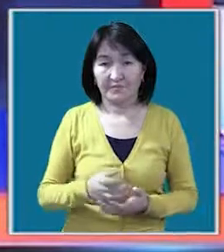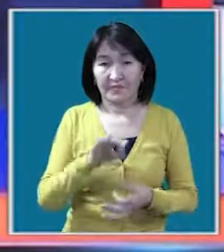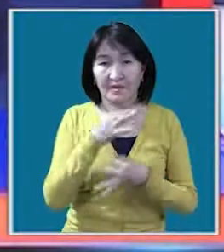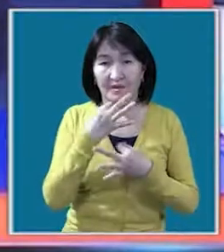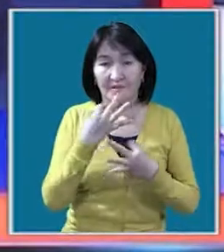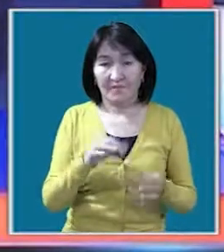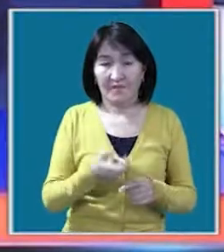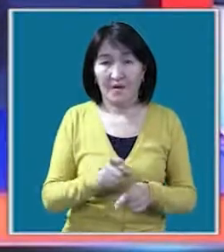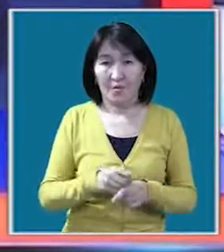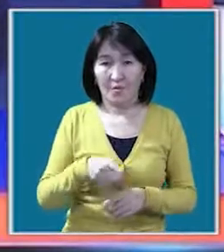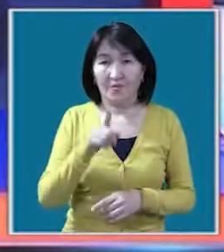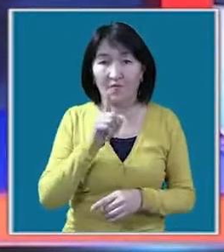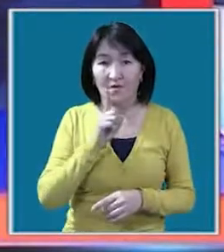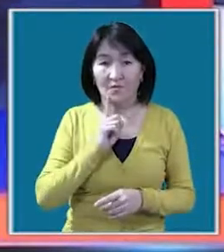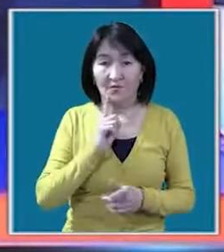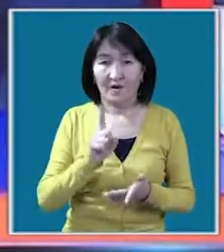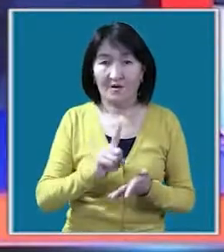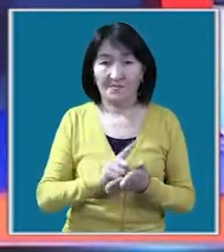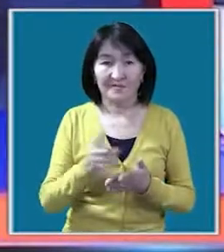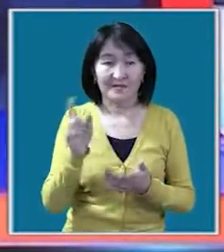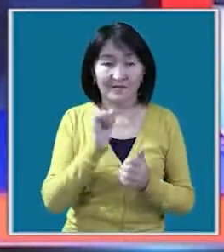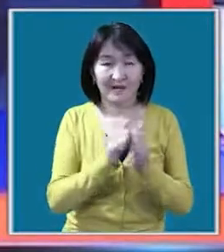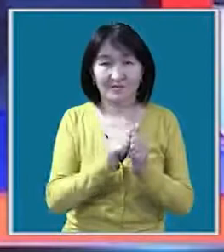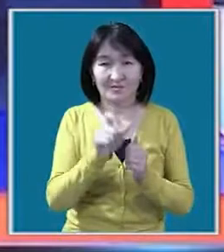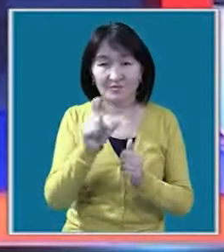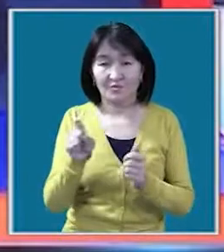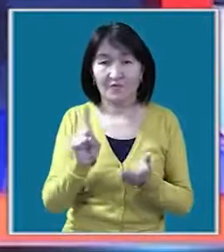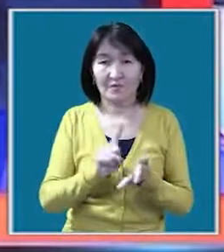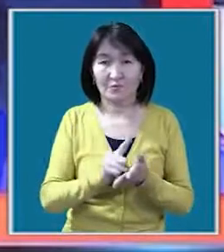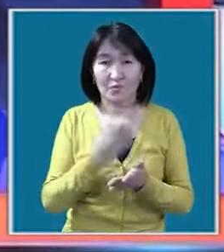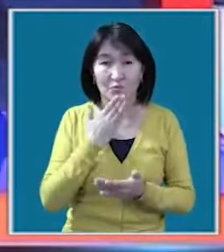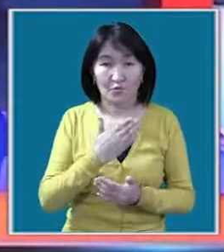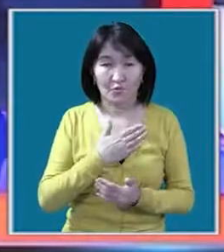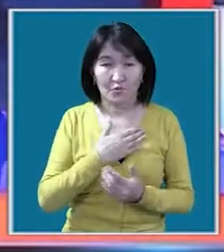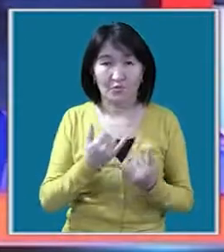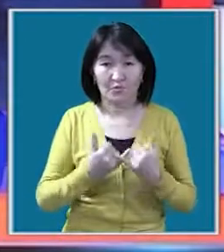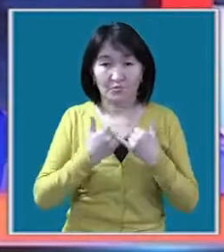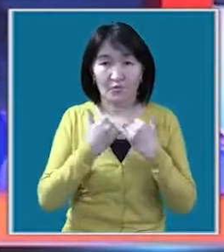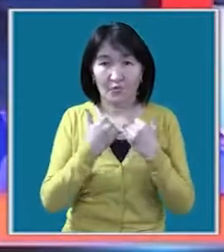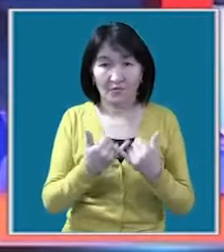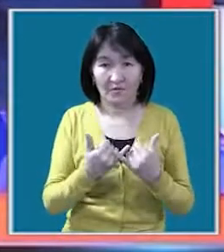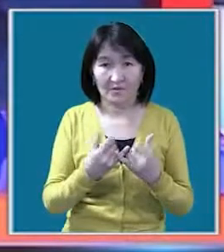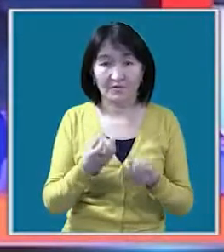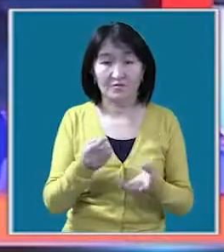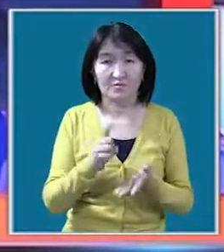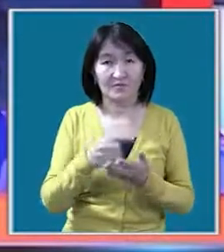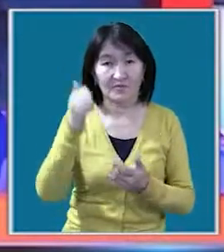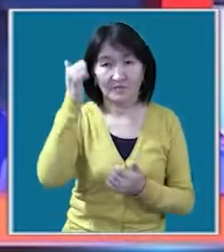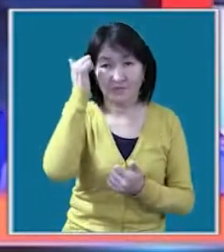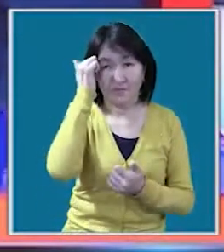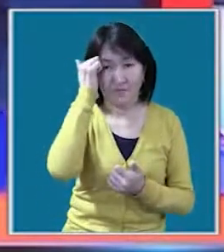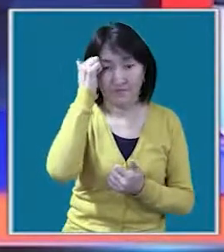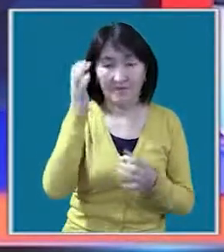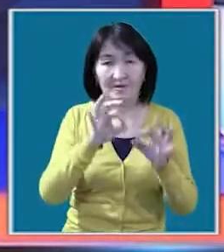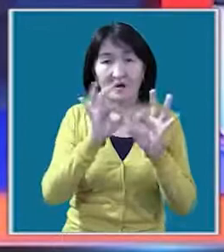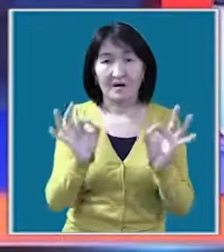Тәуелсіздік тәтті ұғым, қастерлеп, қадір тұту парыз. Бұл ретте еркін елдің елдігін білдіретін ескерткіштердің орны ерек. Тәуелсіз елдің